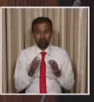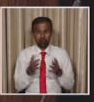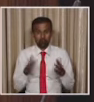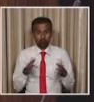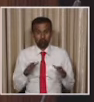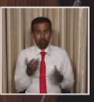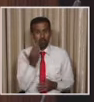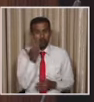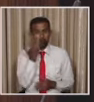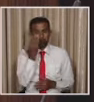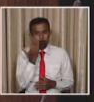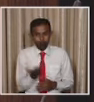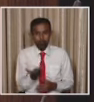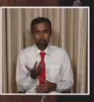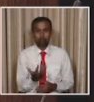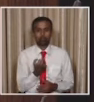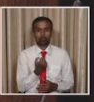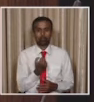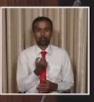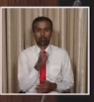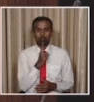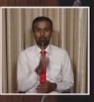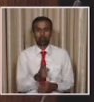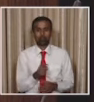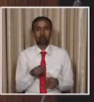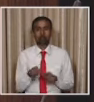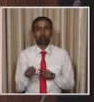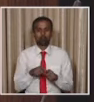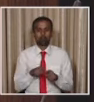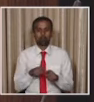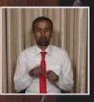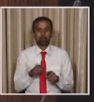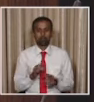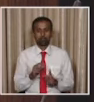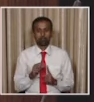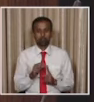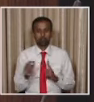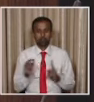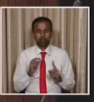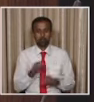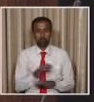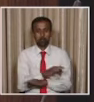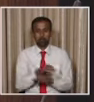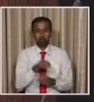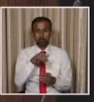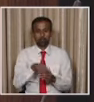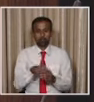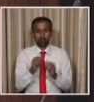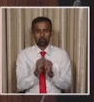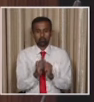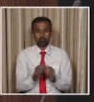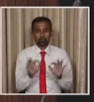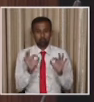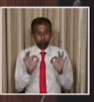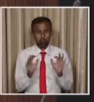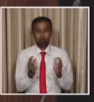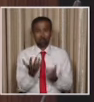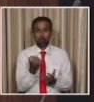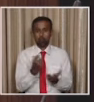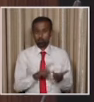කියලා පේන්ඩ ඕන කියලා කියනවා. ඒ වගේ මේ පාර්ලිමේන්තු ක්‍රමය ඇතුළේ වැඩ හොඳට කරන්නත්